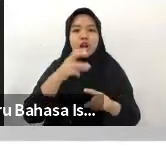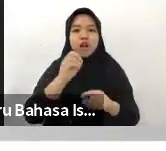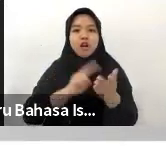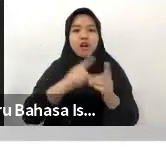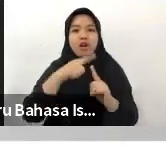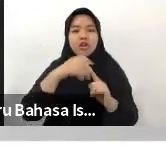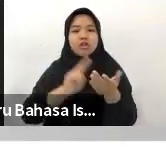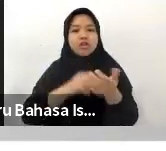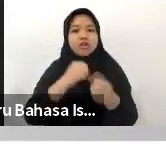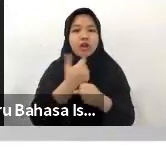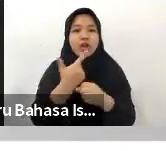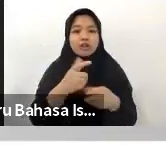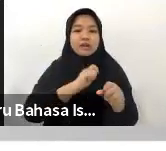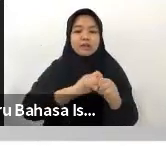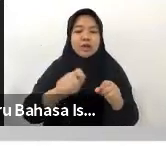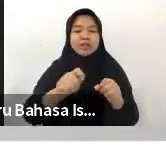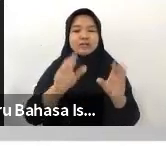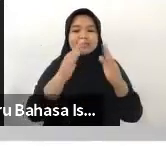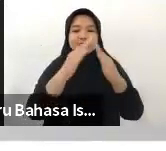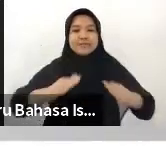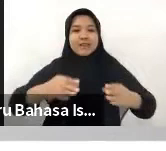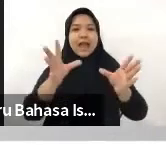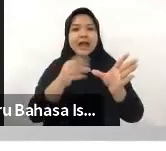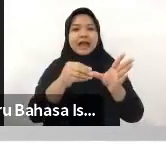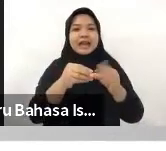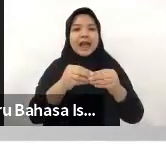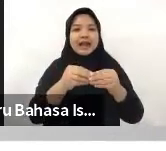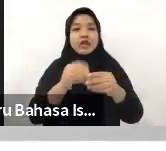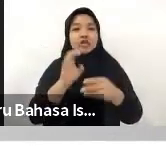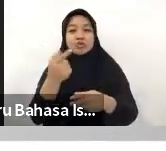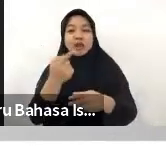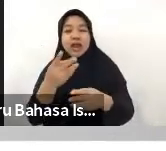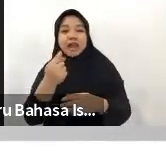angkringan misalnya. Ini juga salah satu jalur ekonomi untuk